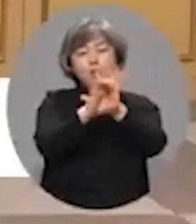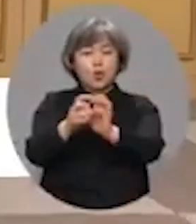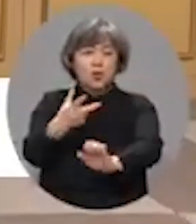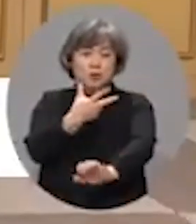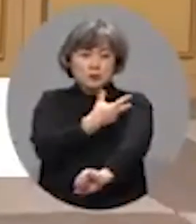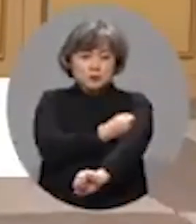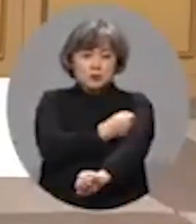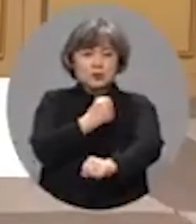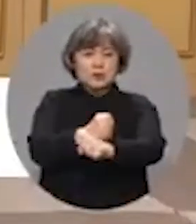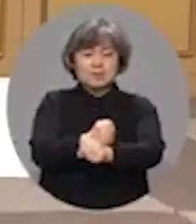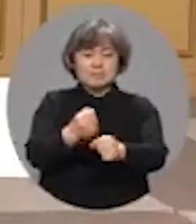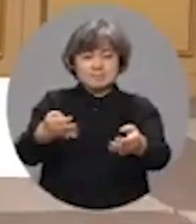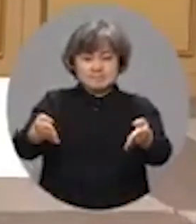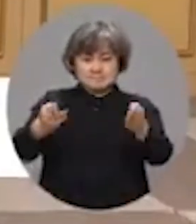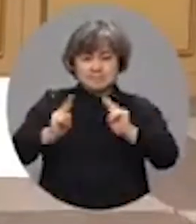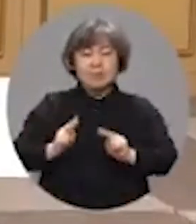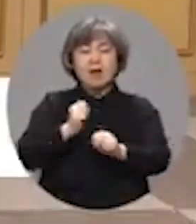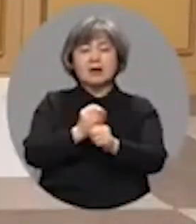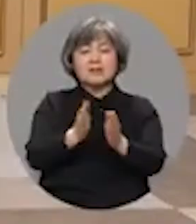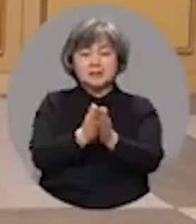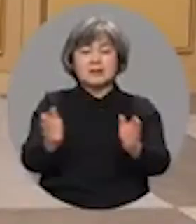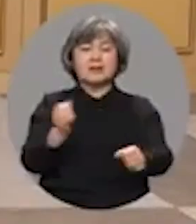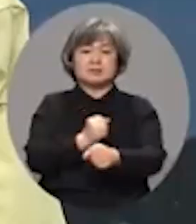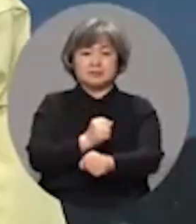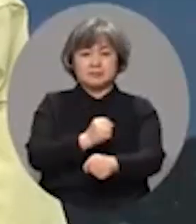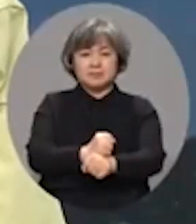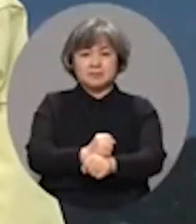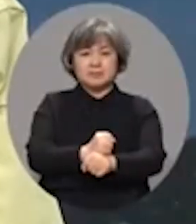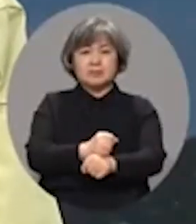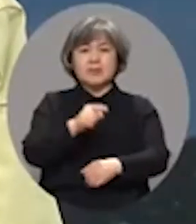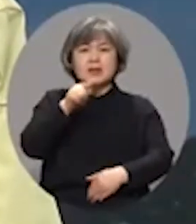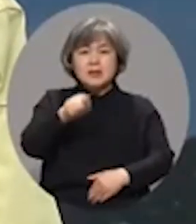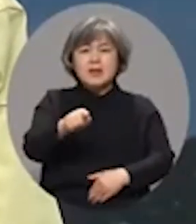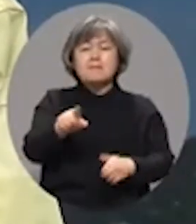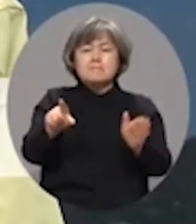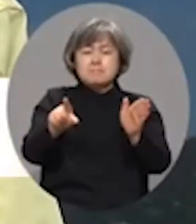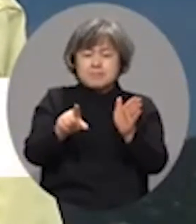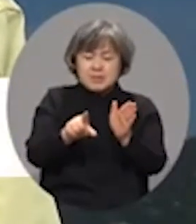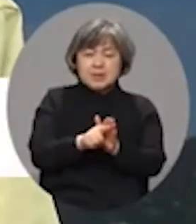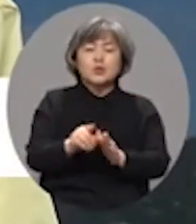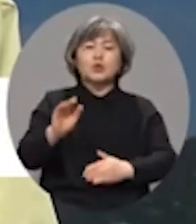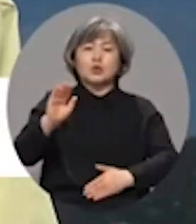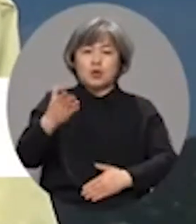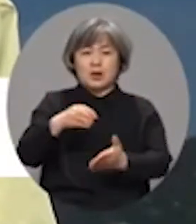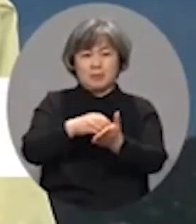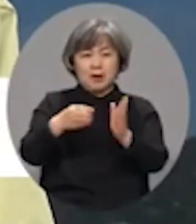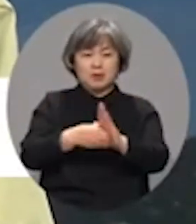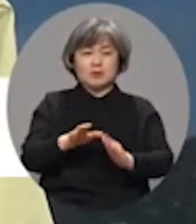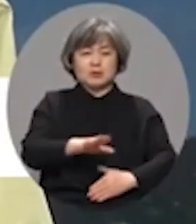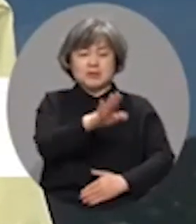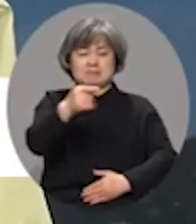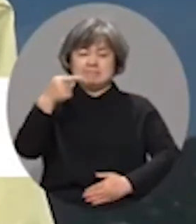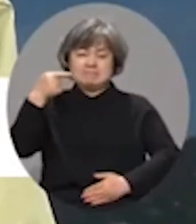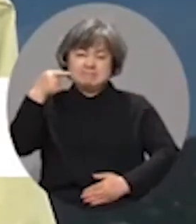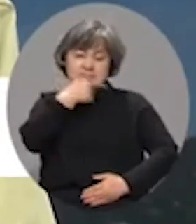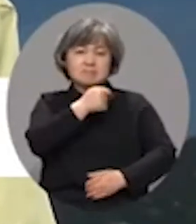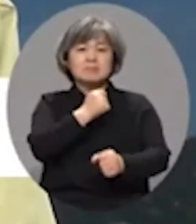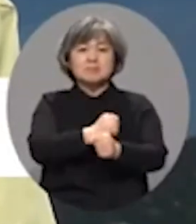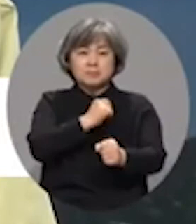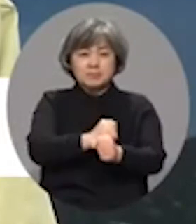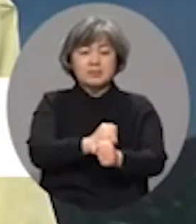적 좀 의 젊 협의체를 구성하기로 했습니다 믿으셔도 될 만큼 저희들은 철제 를 키 해서